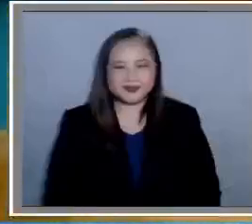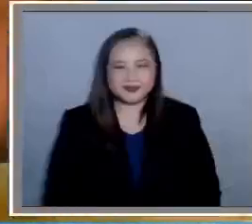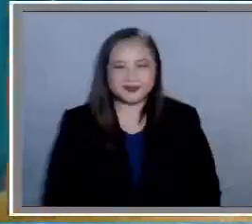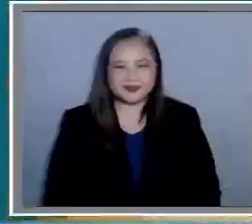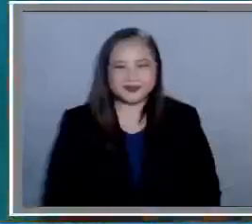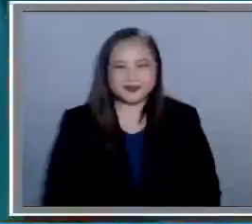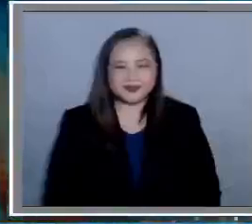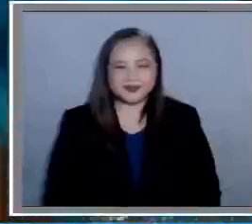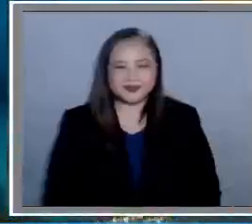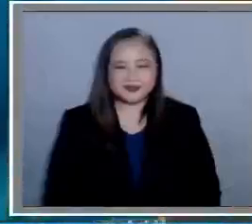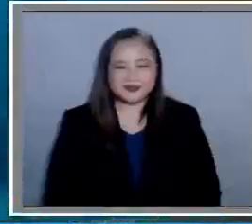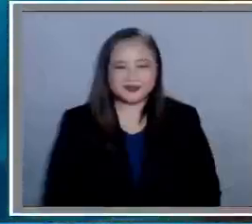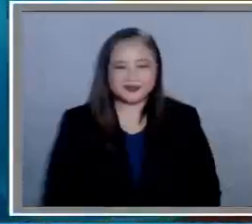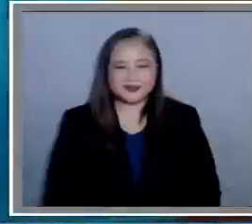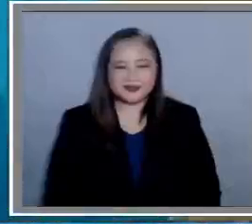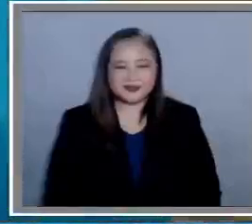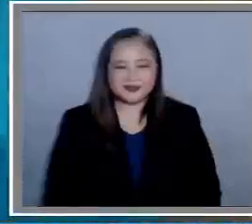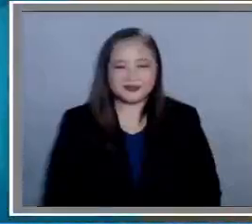Wow!